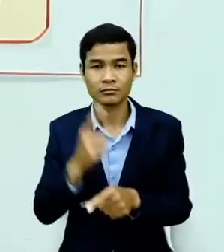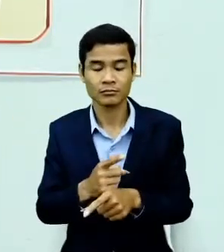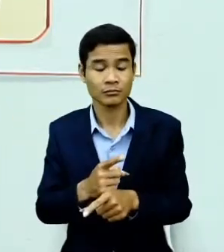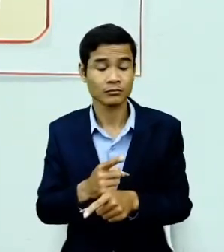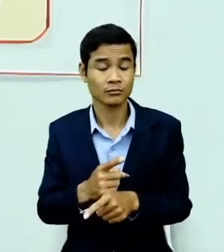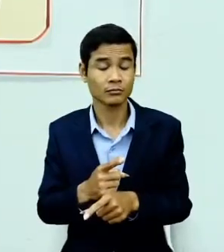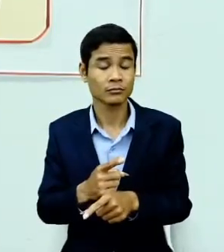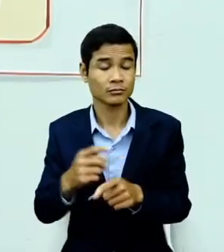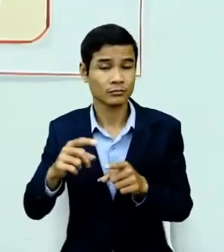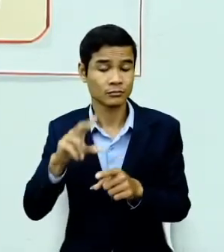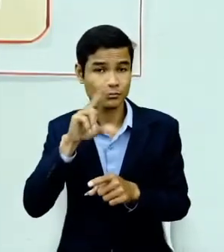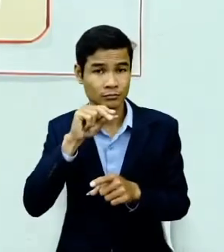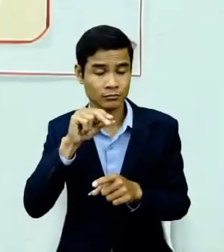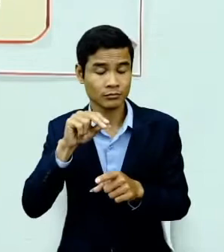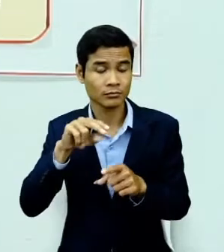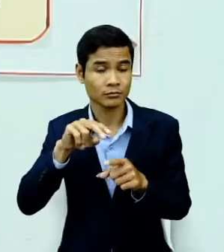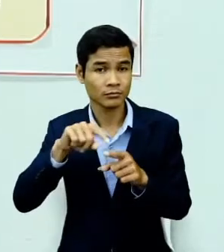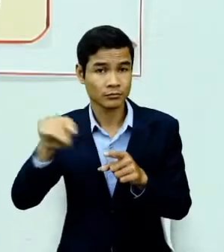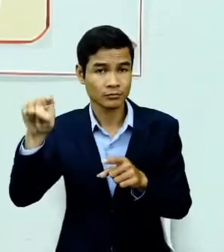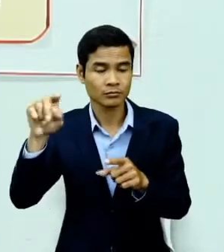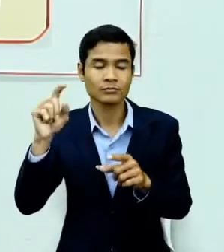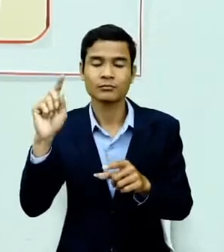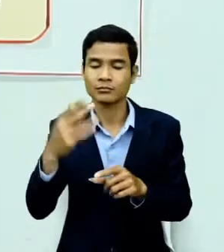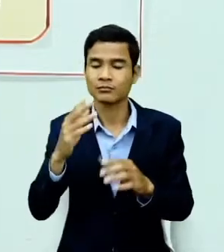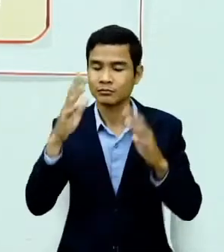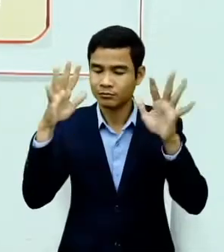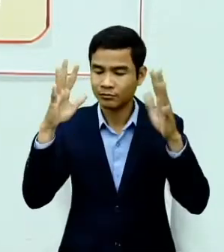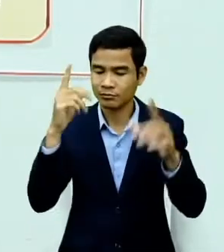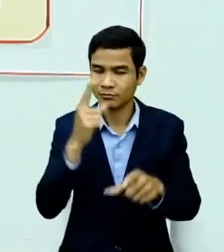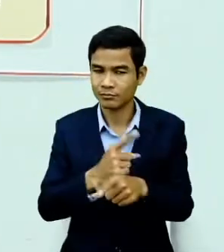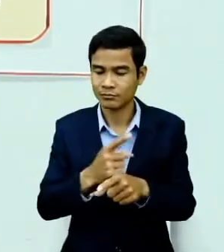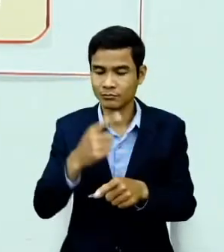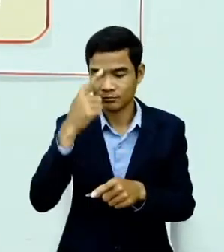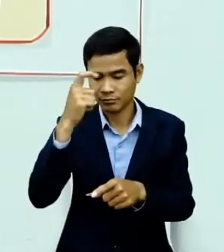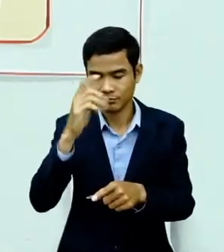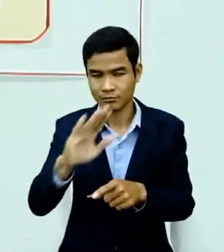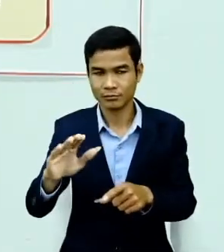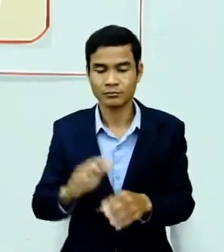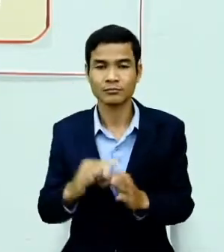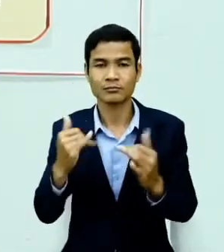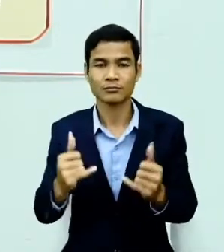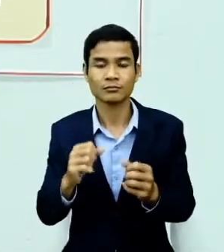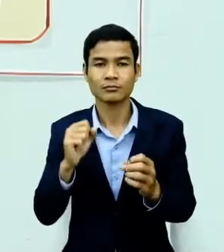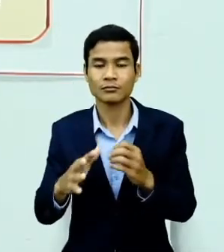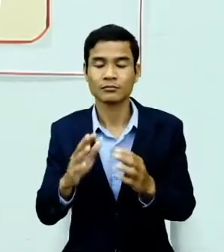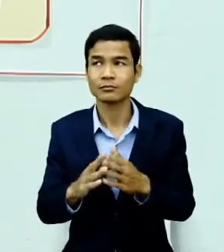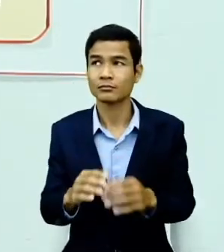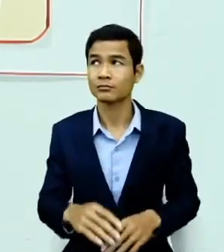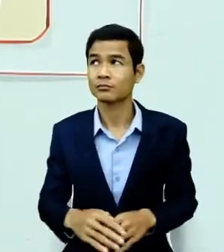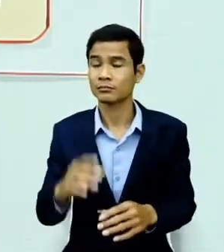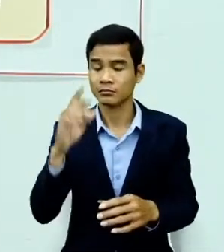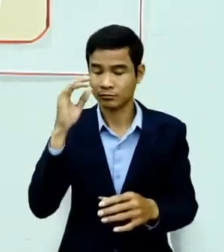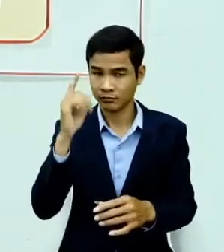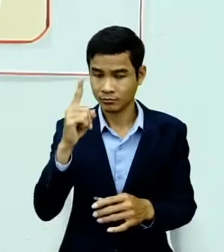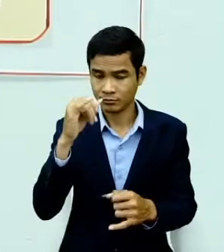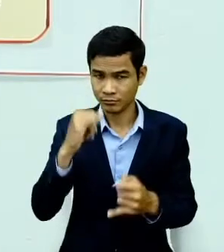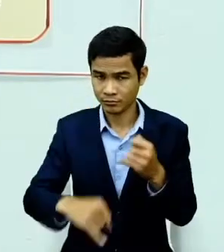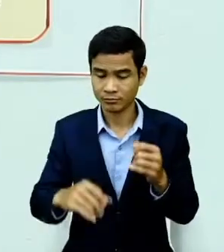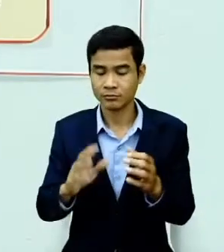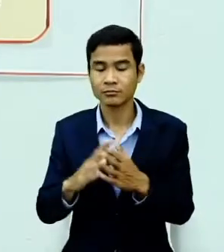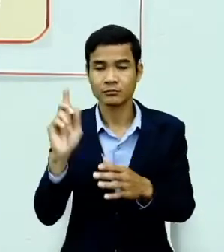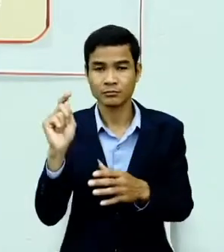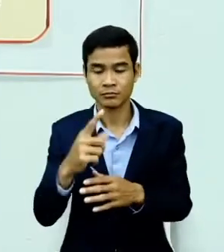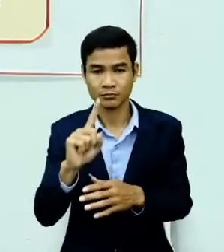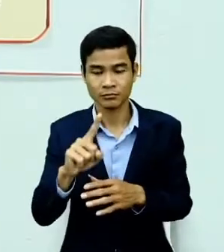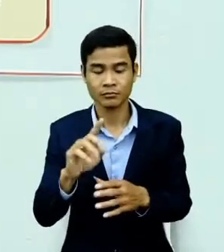កូនចាត្រឹមត្រូវបកាយបកាយមែនតើណាអញ្ចឹងយើងចាប់ផ្ដើមគូសបន្តទៀតនៅសល់មួយពាក្យហើយនឹងរូបភាពចំនួនមួយ